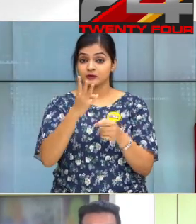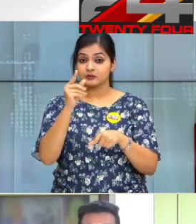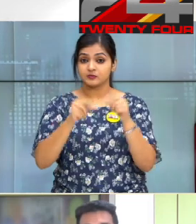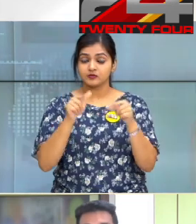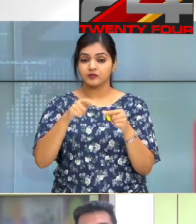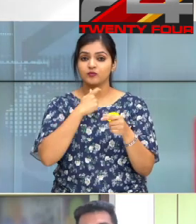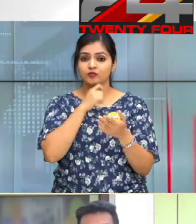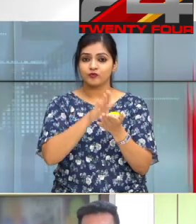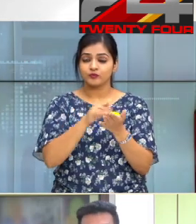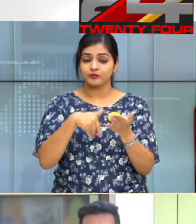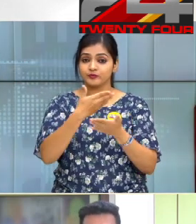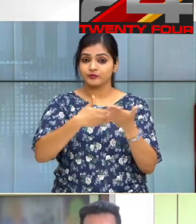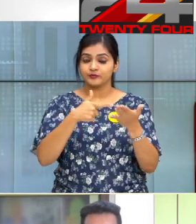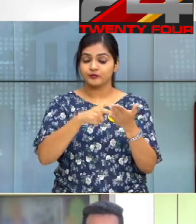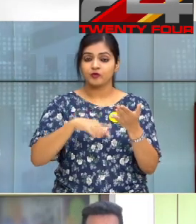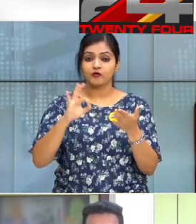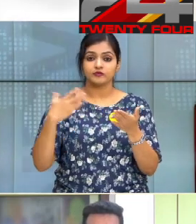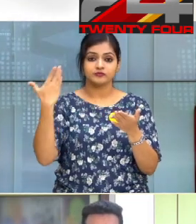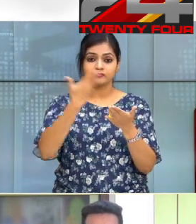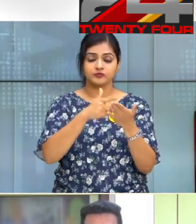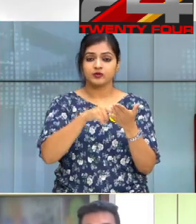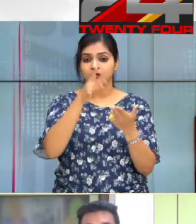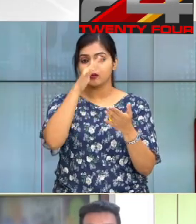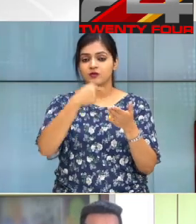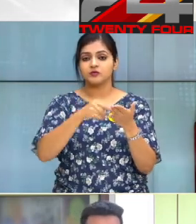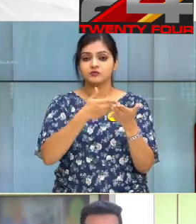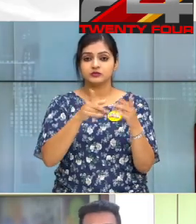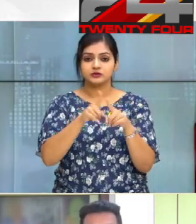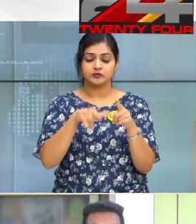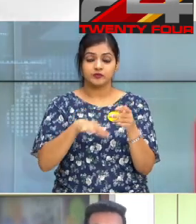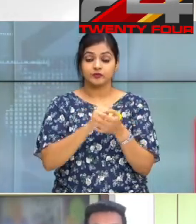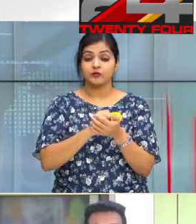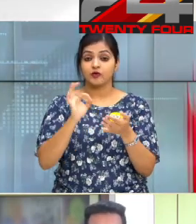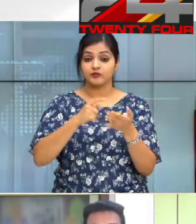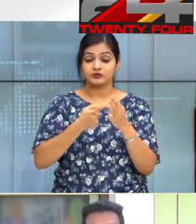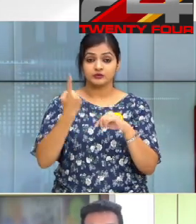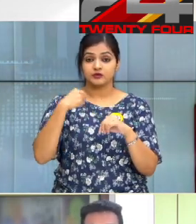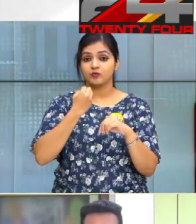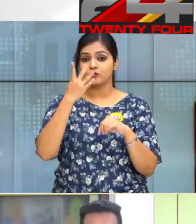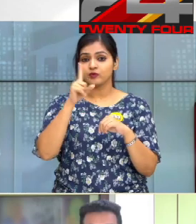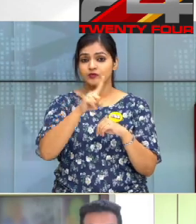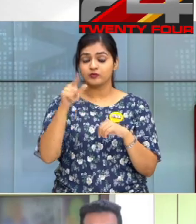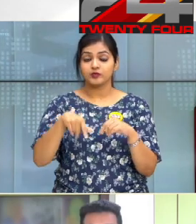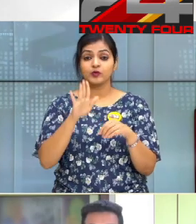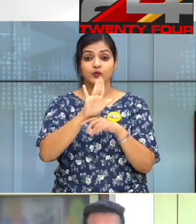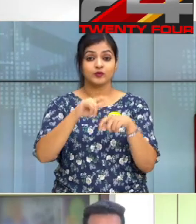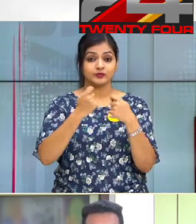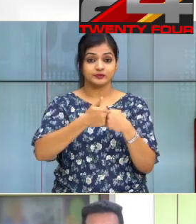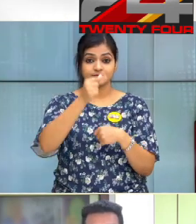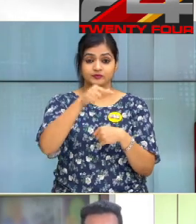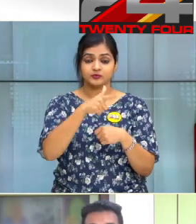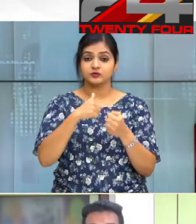പേരുടെയും ഒരു സത്യവാങ്മൂലം റിട്ടേണിംഗ് ഓഫീസർക്ക് മുന്നിലെത്തി ഇത് വ്യാജമായി ചേർത്തതാണെന്ന്. അങ്ങനെ റിട്ടേണിംഗ് ഓഫീസർ ഇന്നലെ രാവിലെ 11 മണിവരെ കോൺഗ്രസ് സ്ഥാനാർത്ഥിക്ക്